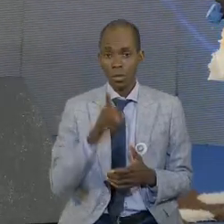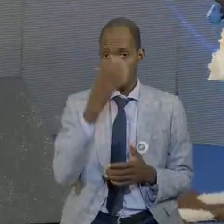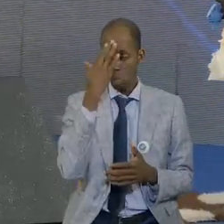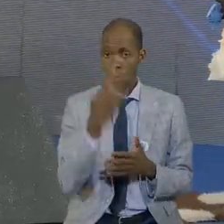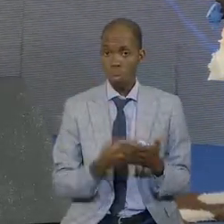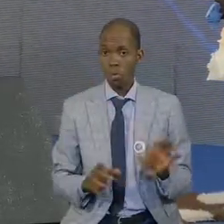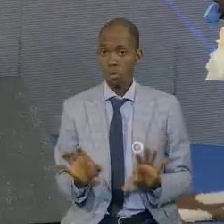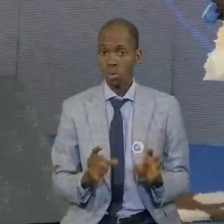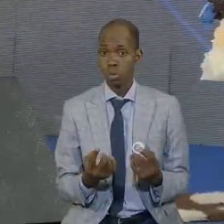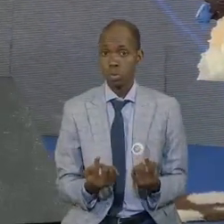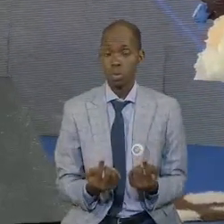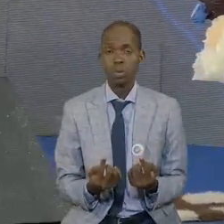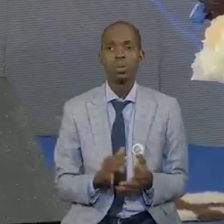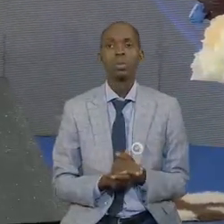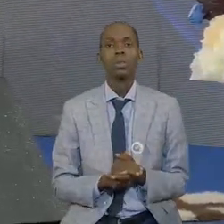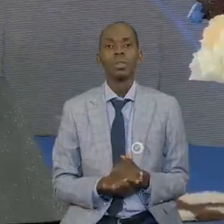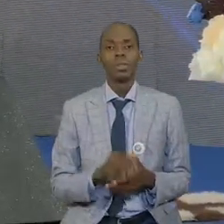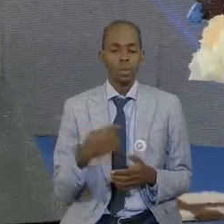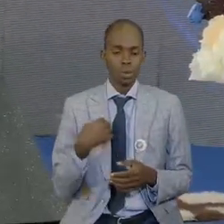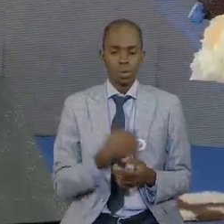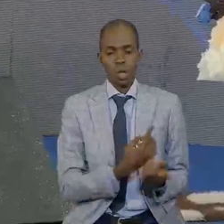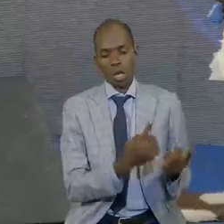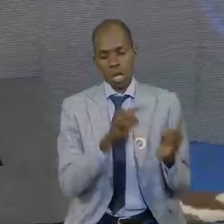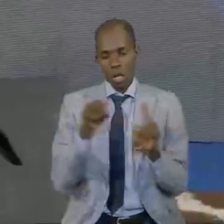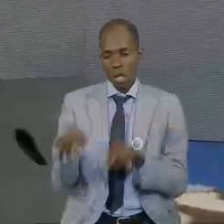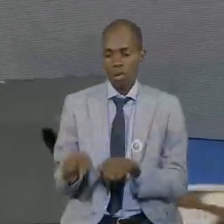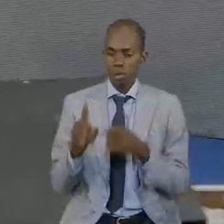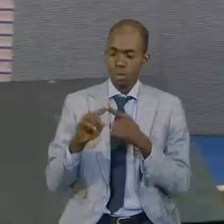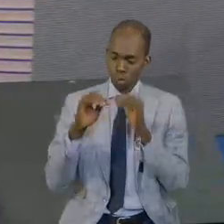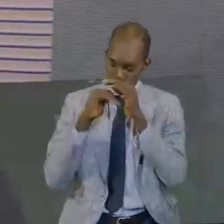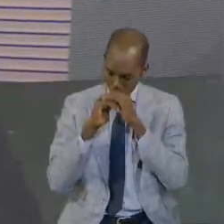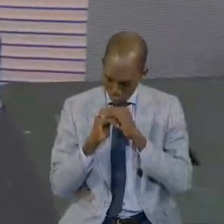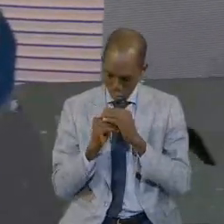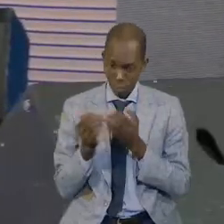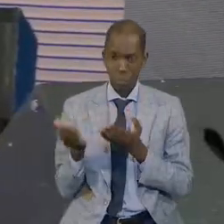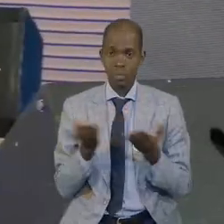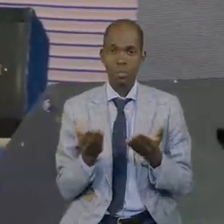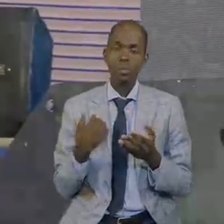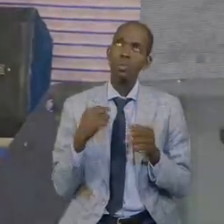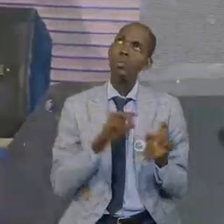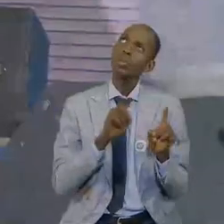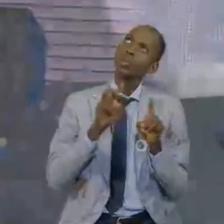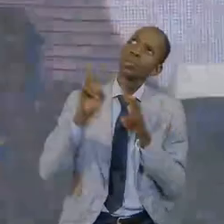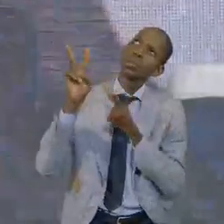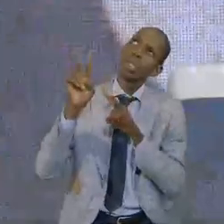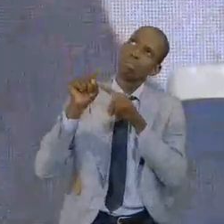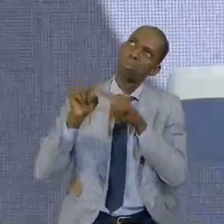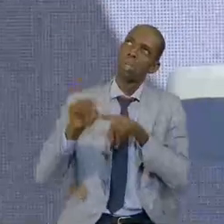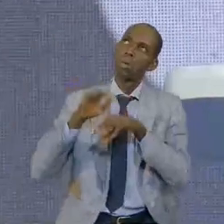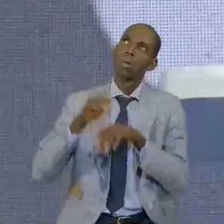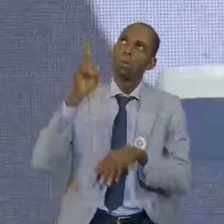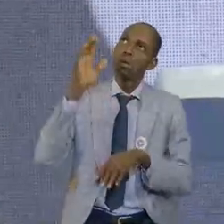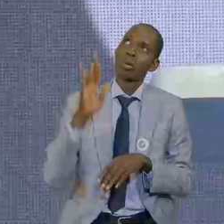père. Tu le feras. Come to a worship service. Tu viens à un culte d'adoration. We look up to God. Nous portons le regard à Dieu. Pray